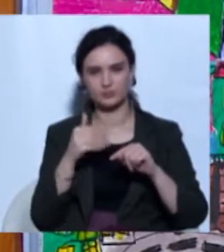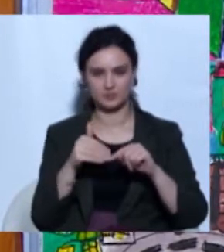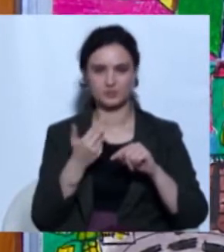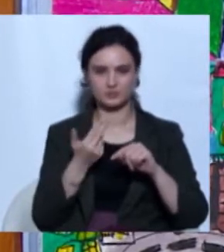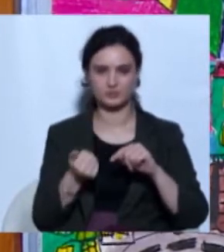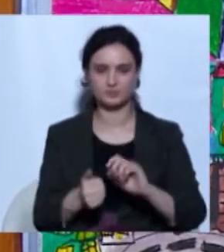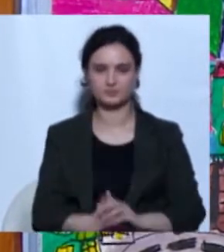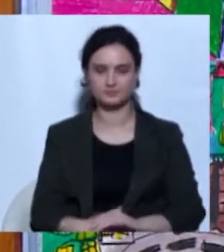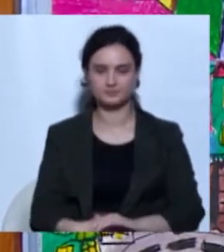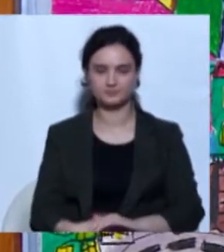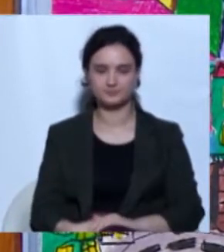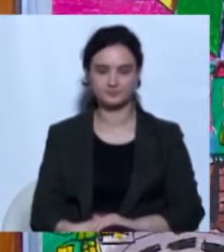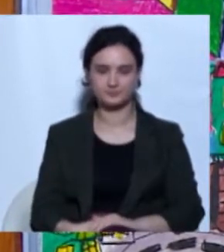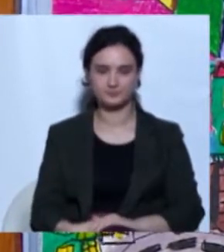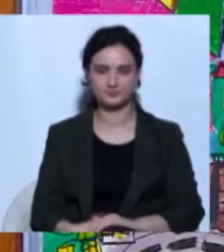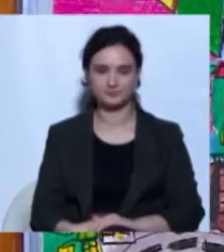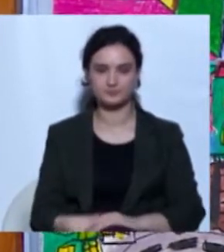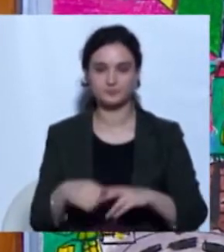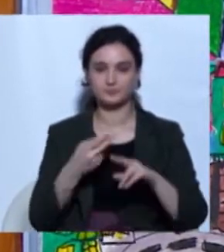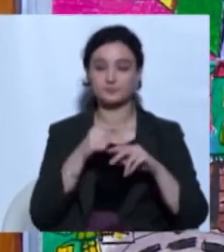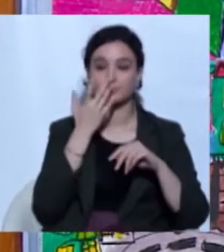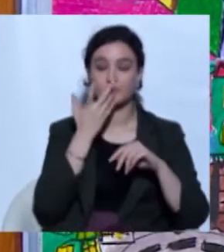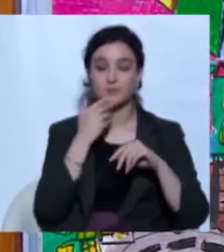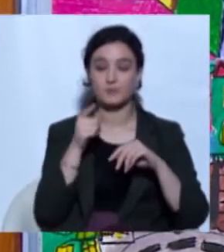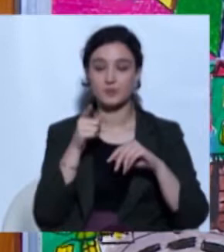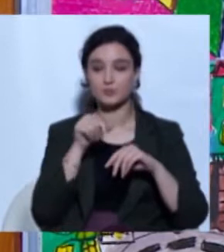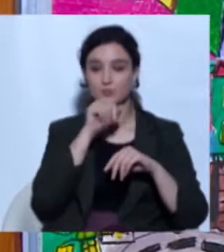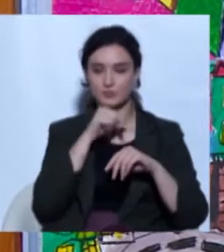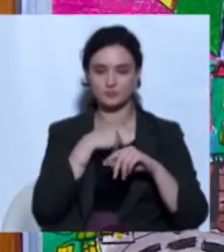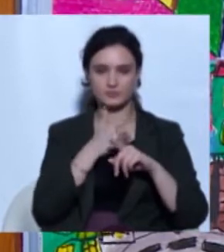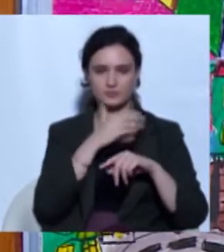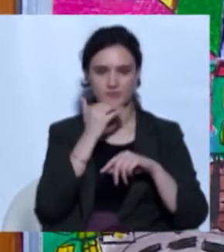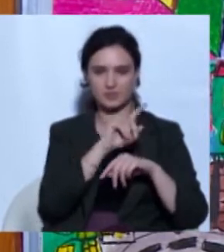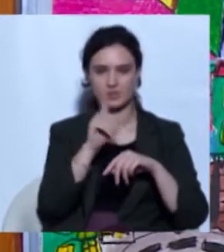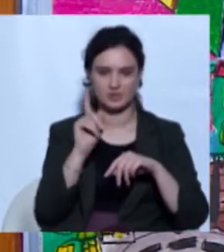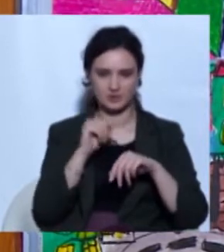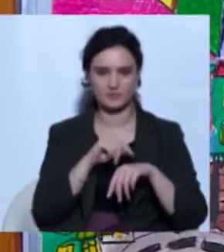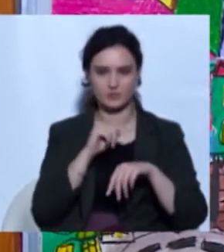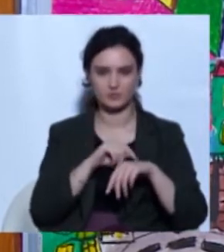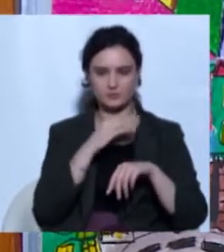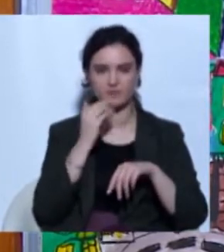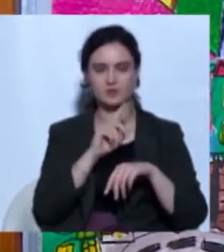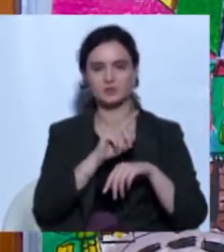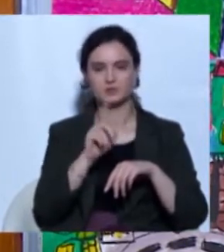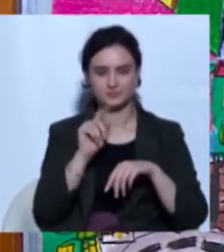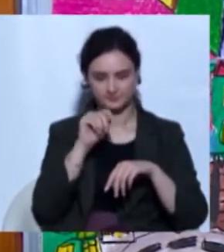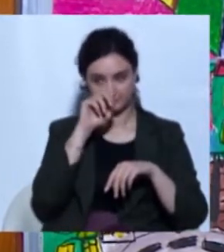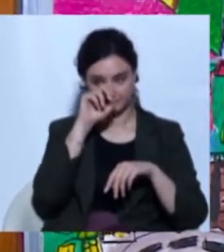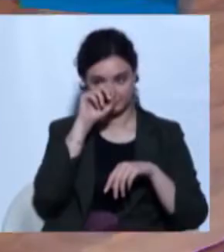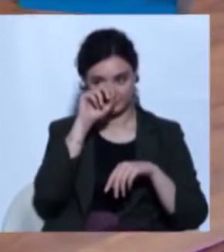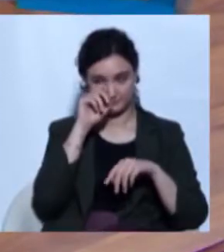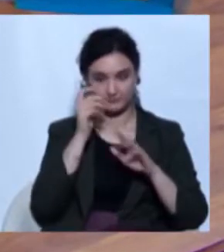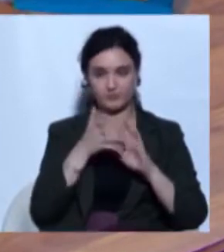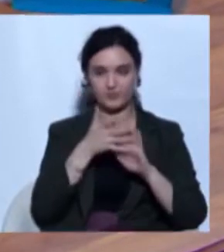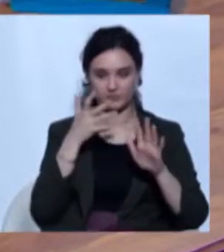უინტერესო, ხო? ამიტომ ფერის მეშვეობით ჩვენ ძალიან ბევრ ამას შევეცნობ, ძალიან ბევრ ამას